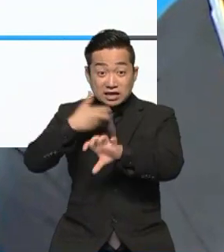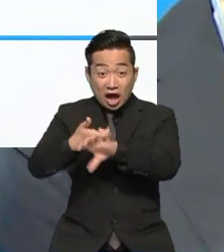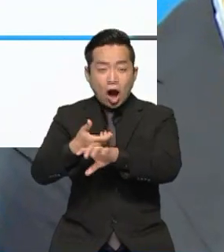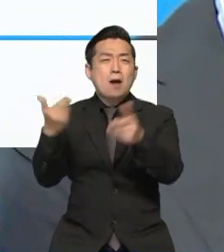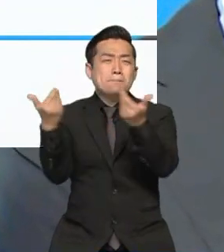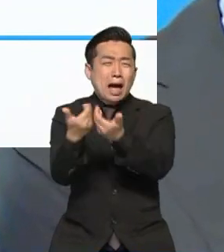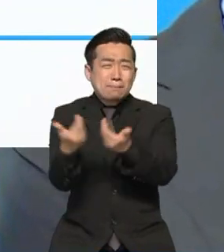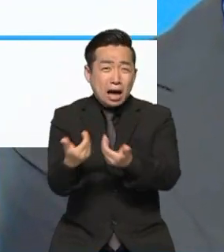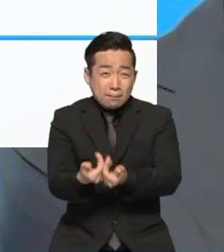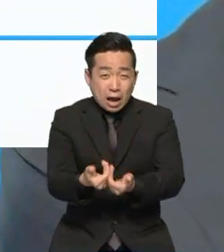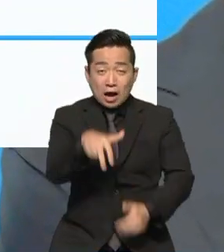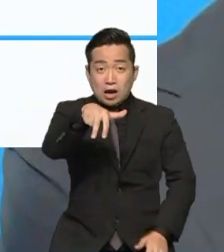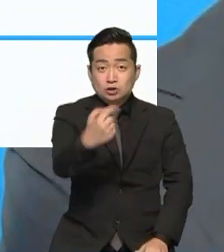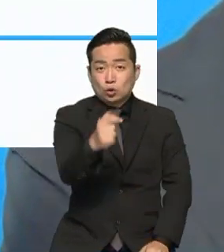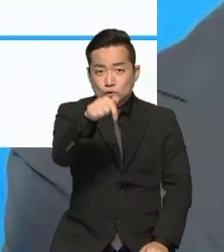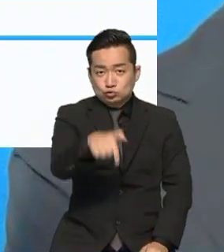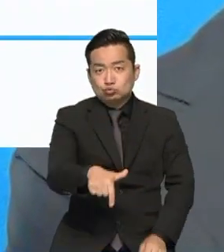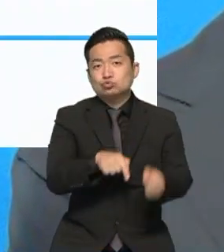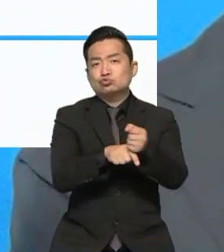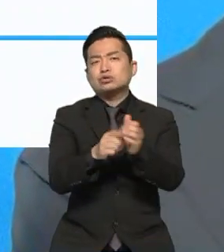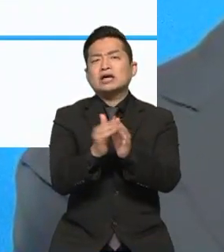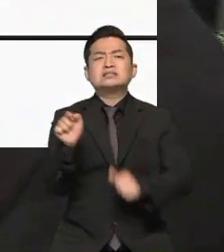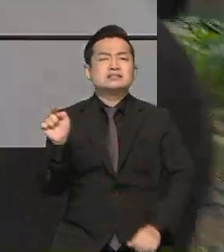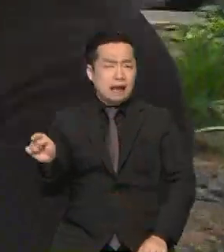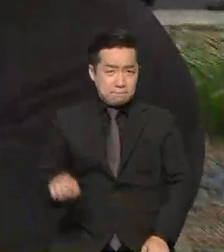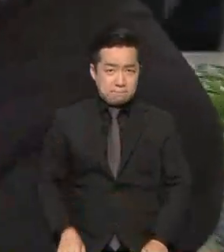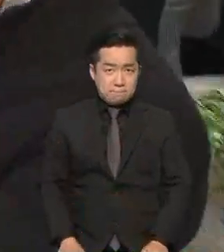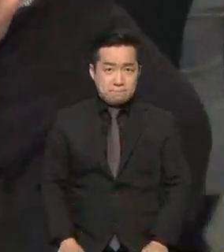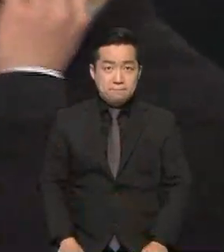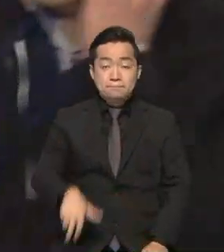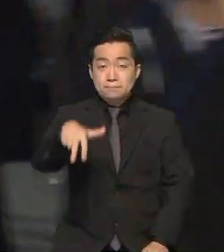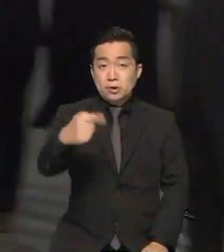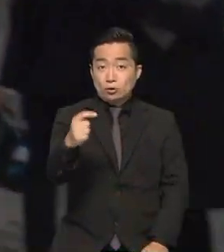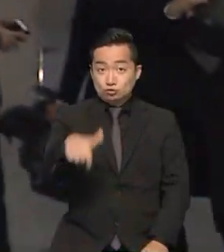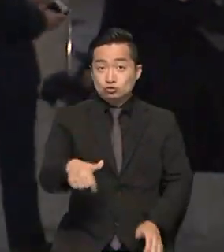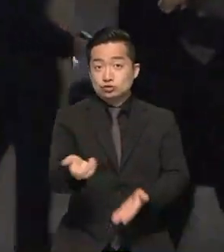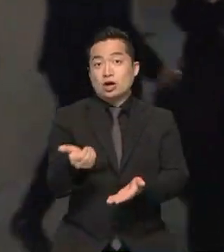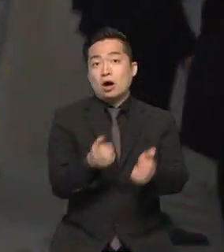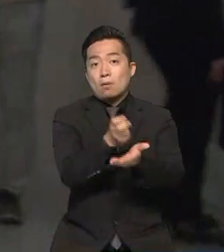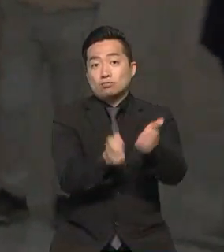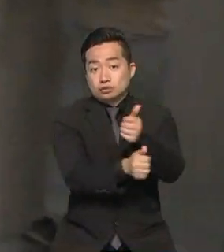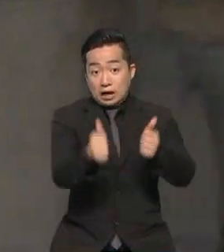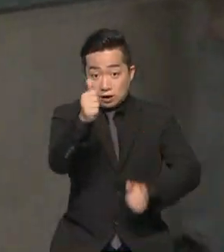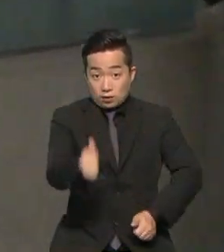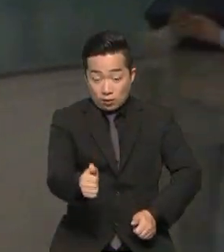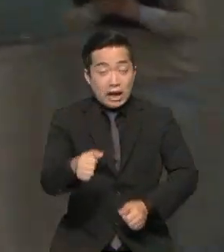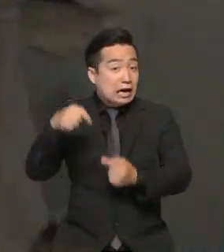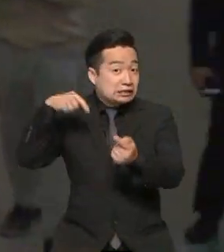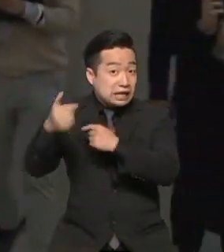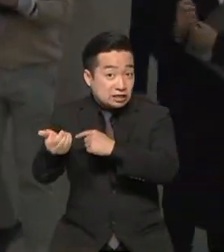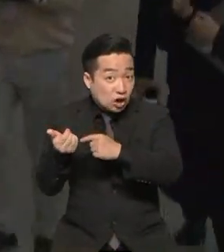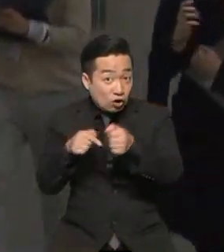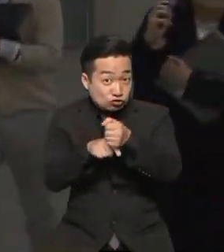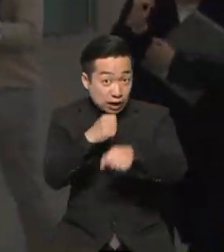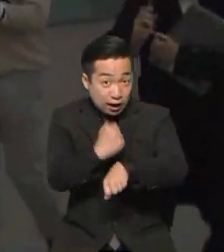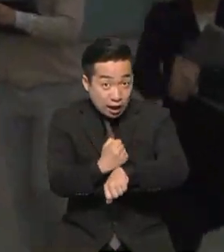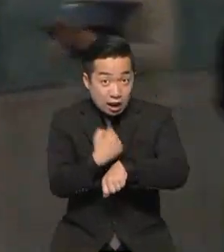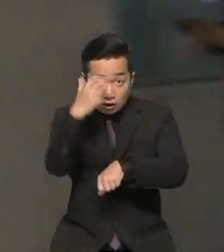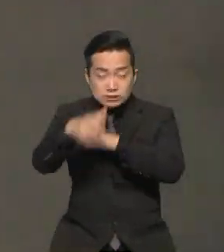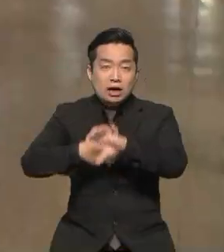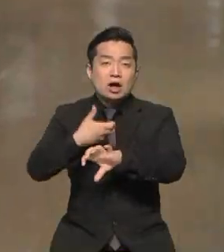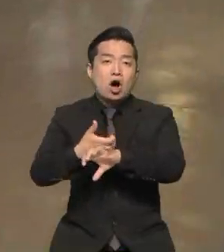반대하면서 조국 수사를 하셨던 분 아닙니까? 조국 전 법무장관 인사청문회 전에 수사를 한 건